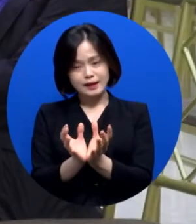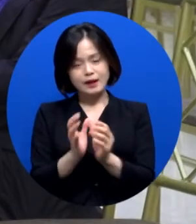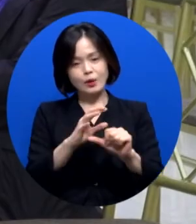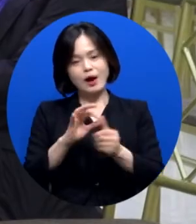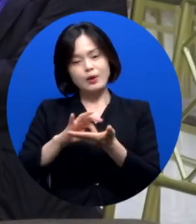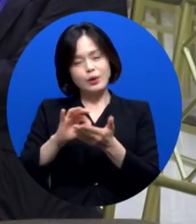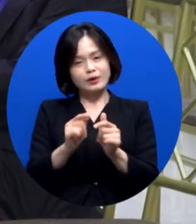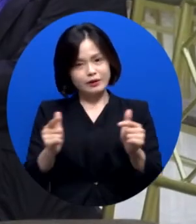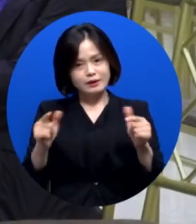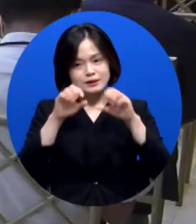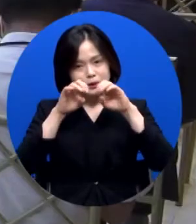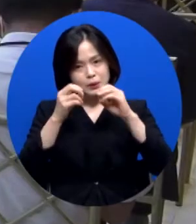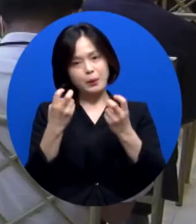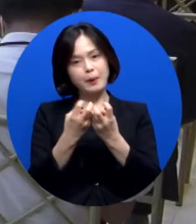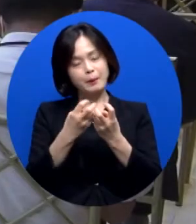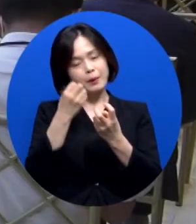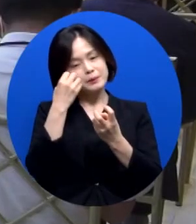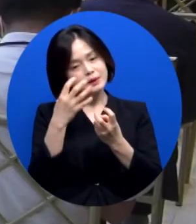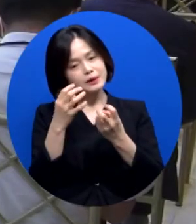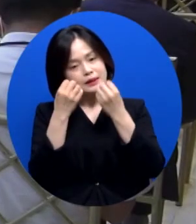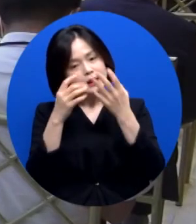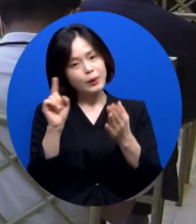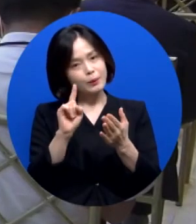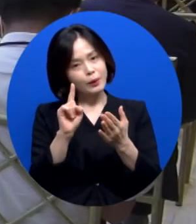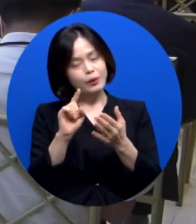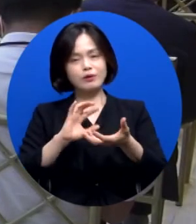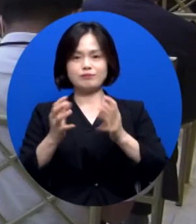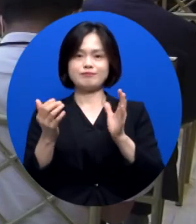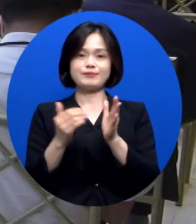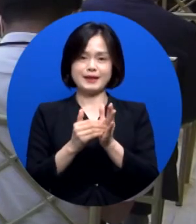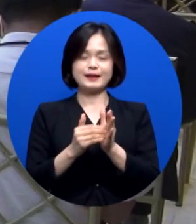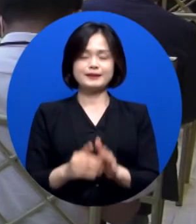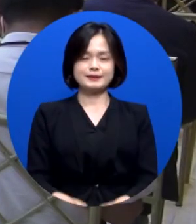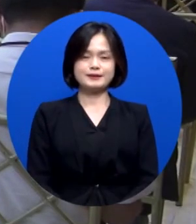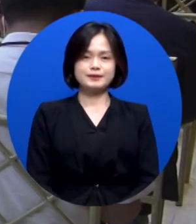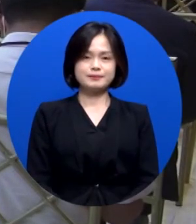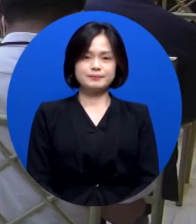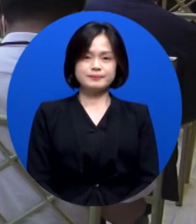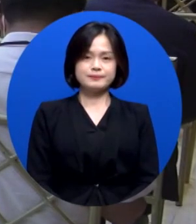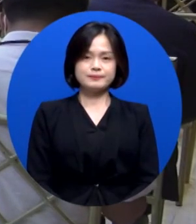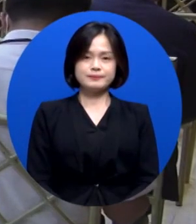등이 제시됐습니다. CTS 뉴스 김인혜입니다.